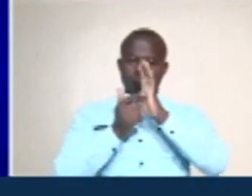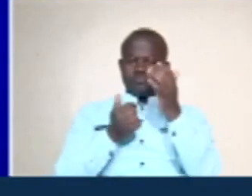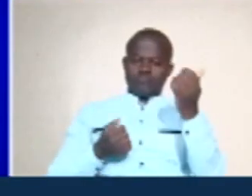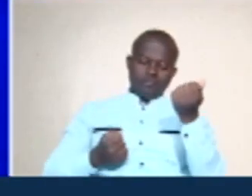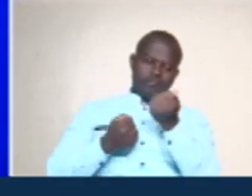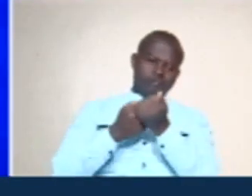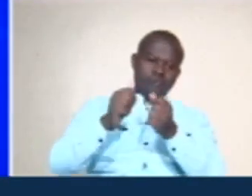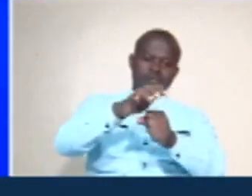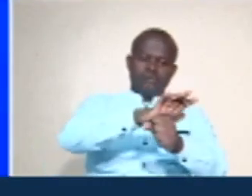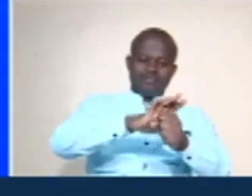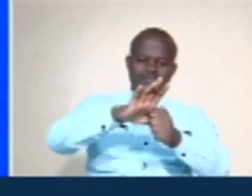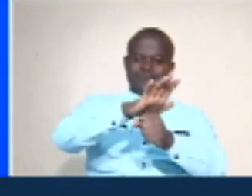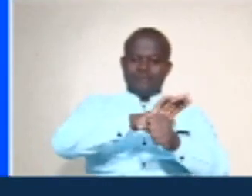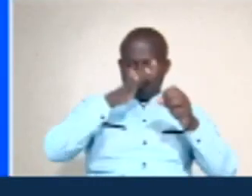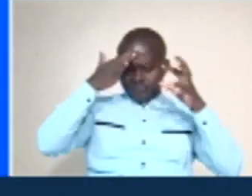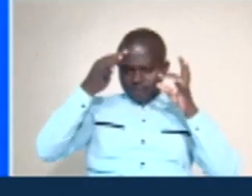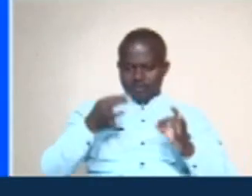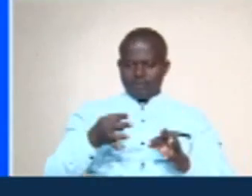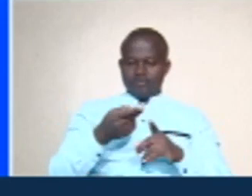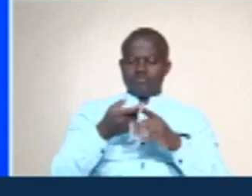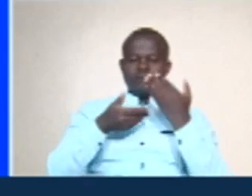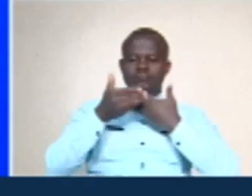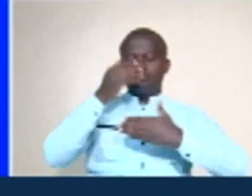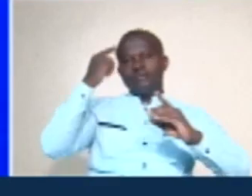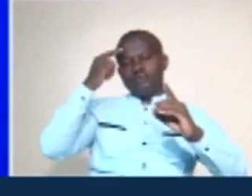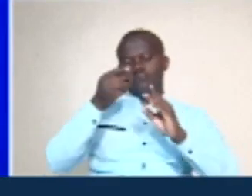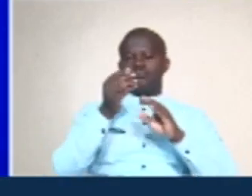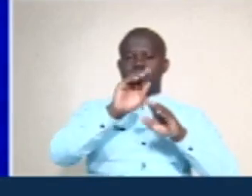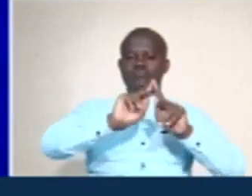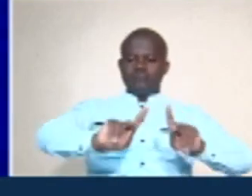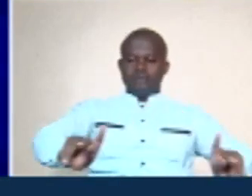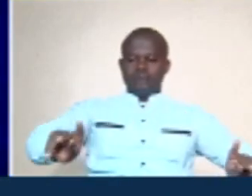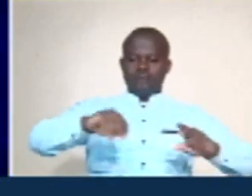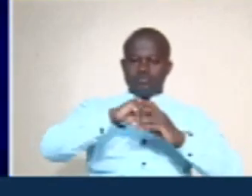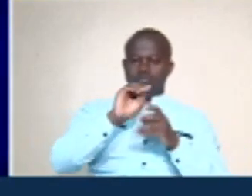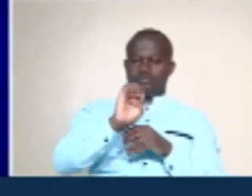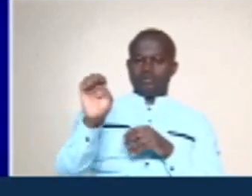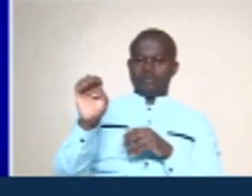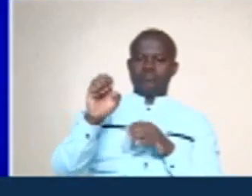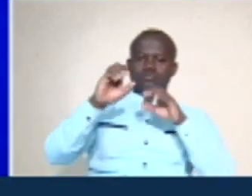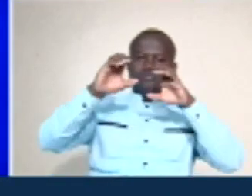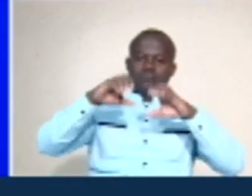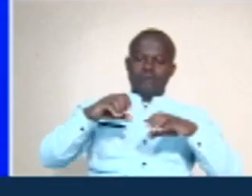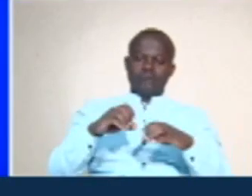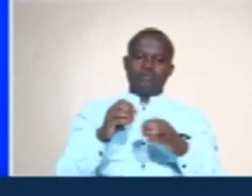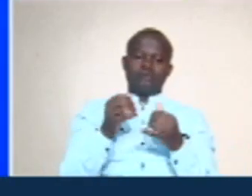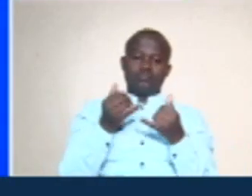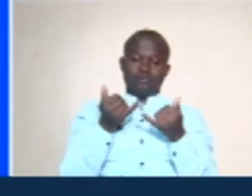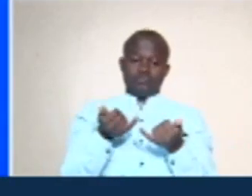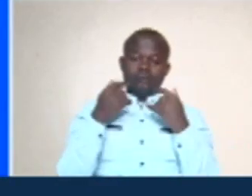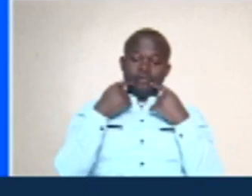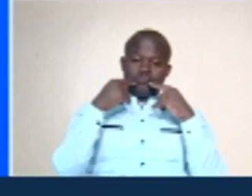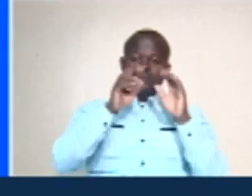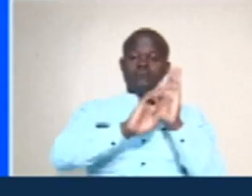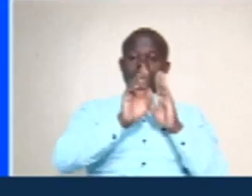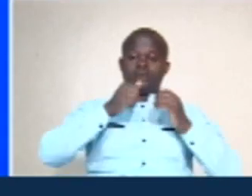rushyigikiye byimazeyo ibyemezo byafatiwe mu biganiro bigamije kugarura amahoro muri burasirazuba bwa Repubulika Demokarasi ya Congo. Bikaba byatangajwe na